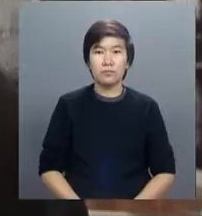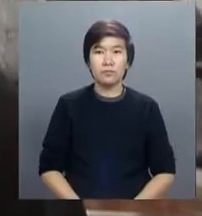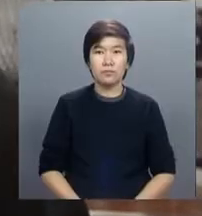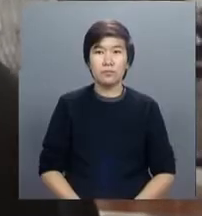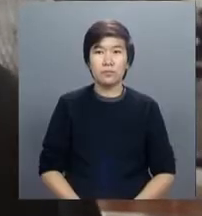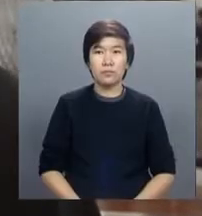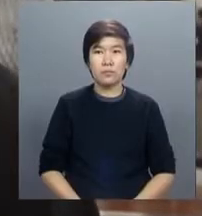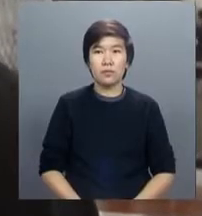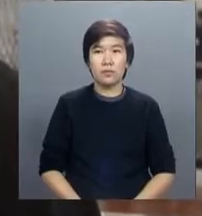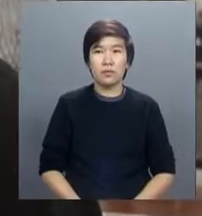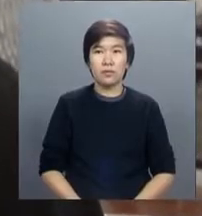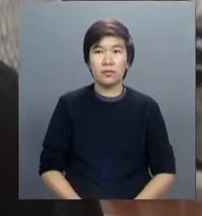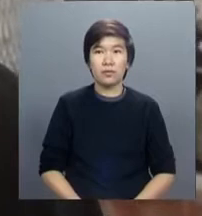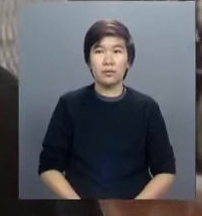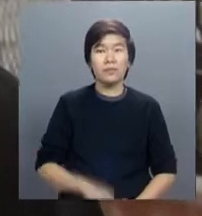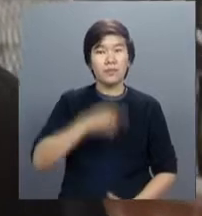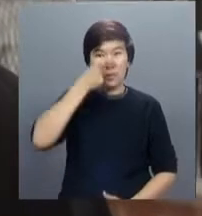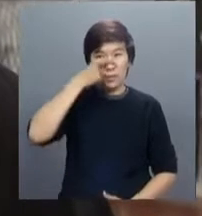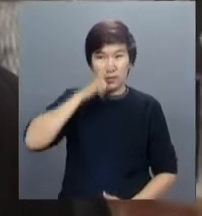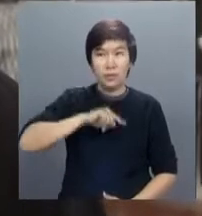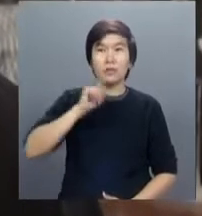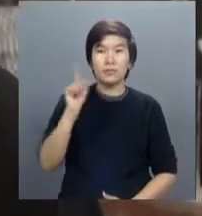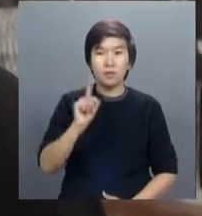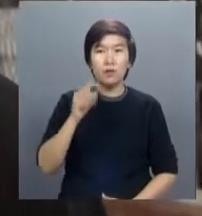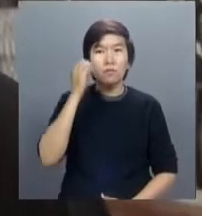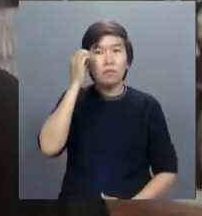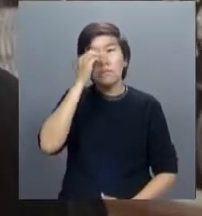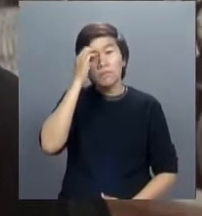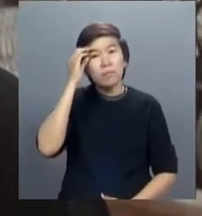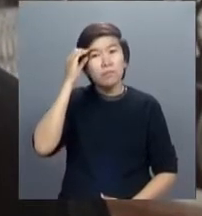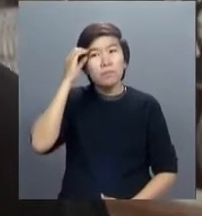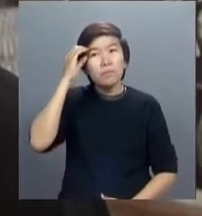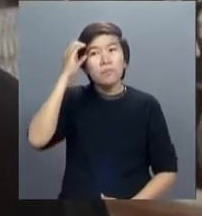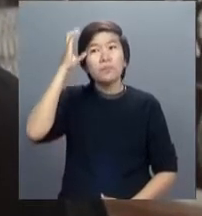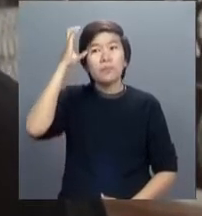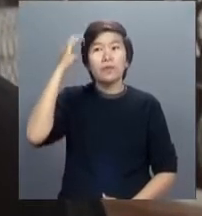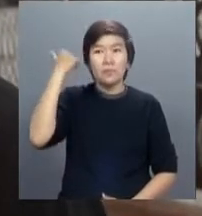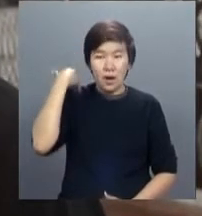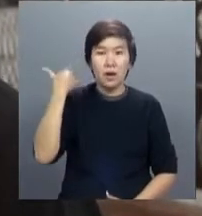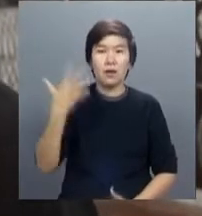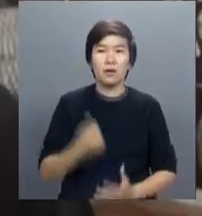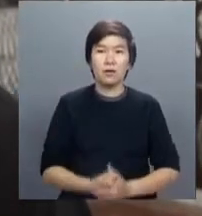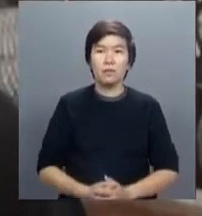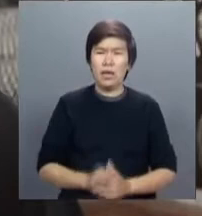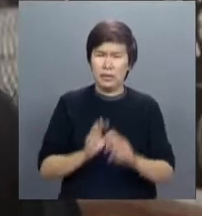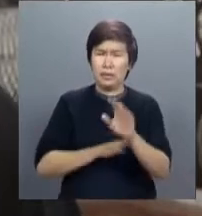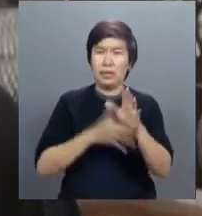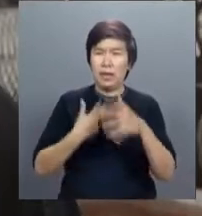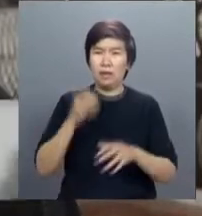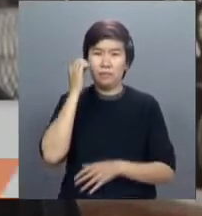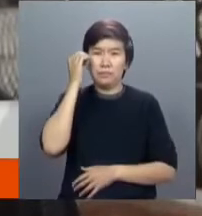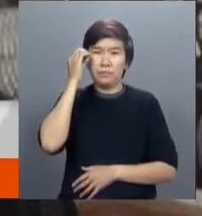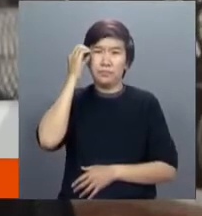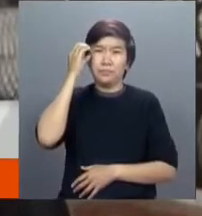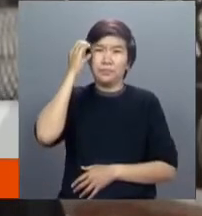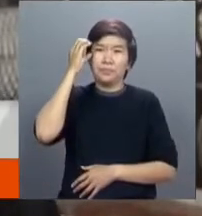มันมีมาตั้งนานแล้วประเทศไทยเราอะที่สร้างองค์ความรู้เพียงเนี้ยเพียงแต่ว่าเราไม่รู้ค่าไม่เห็นค่าหรือเราไม่รวบรวม